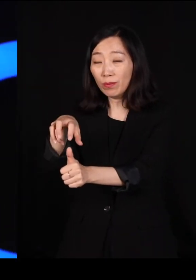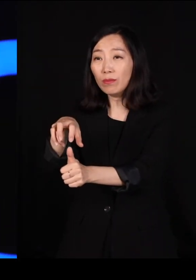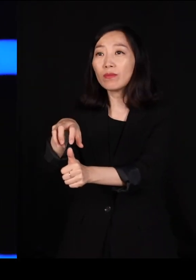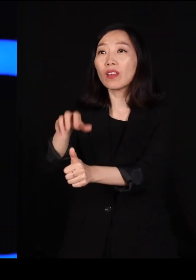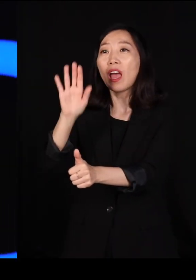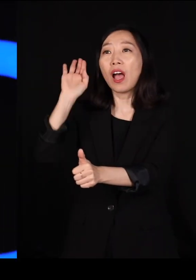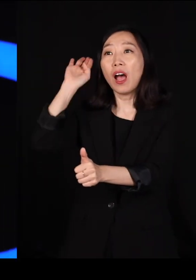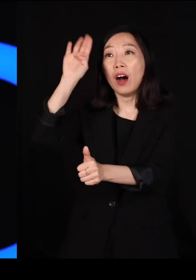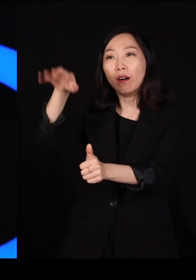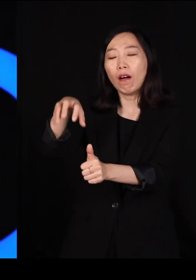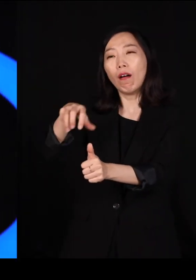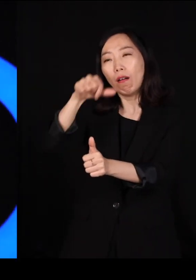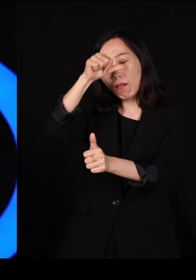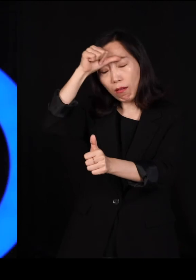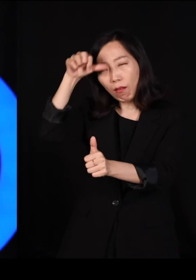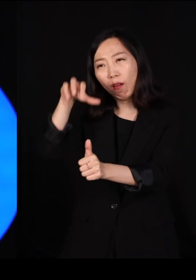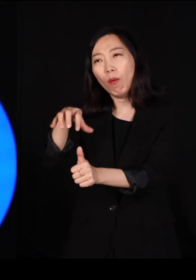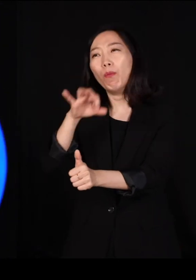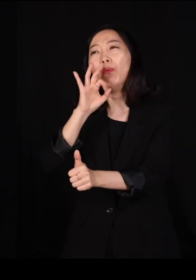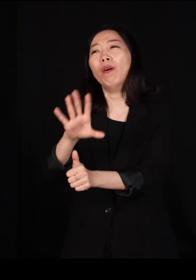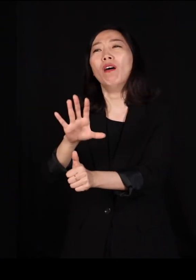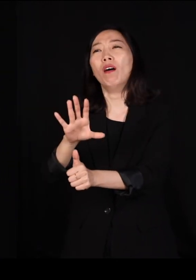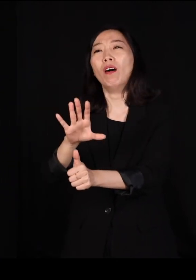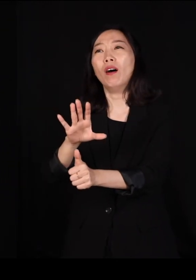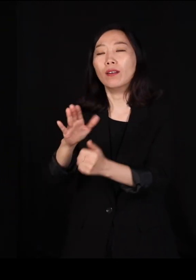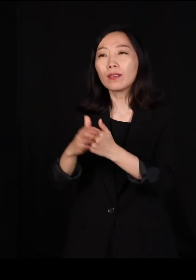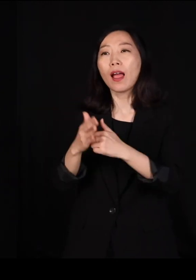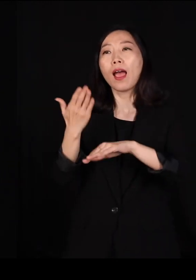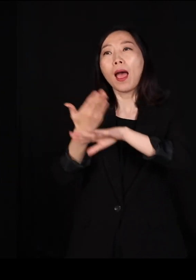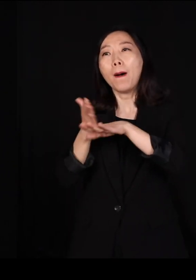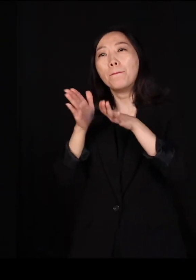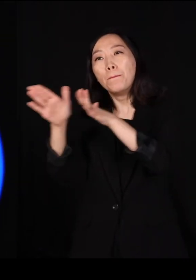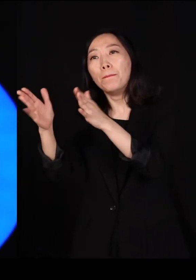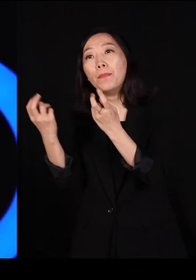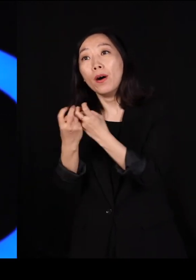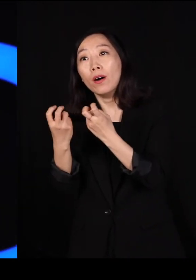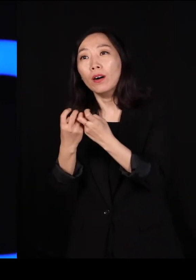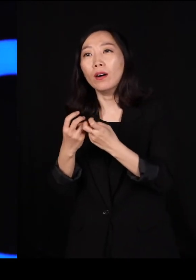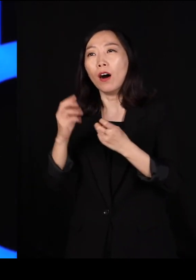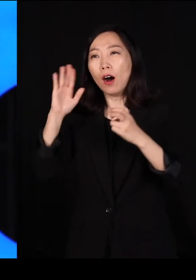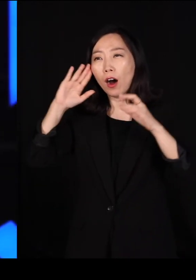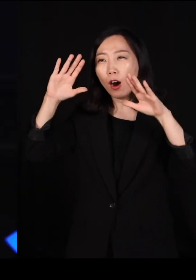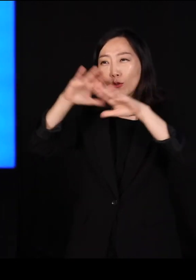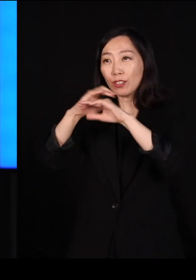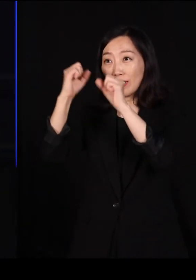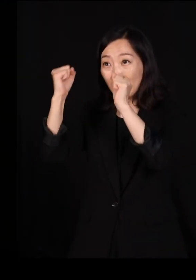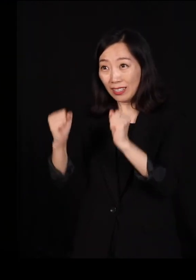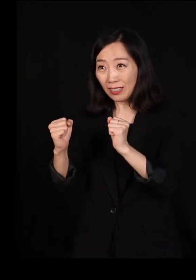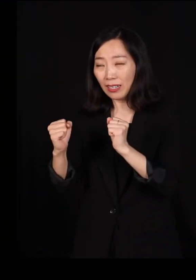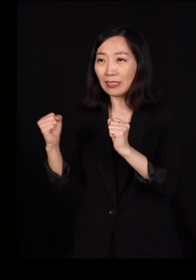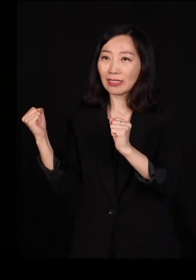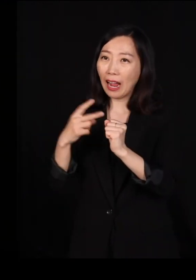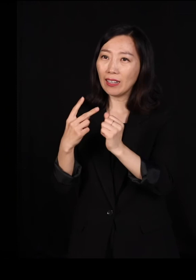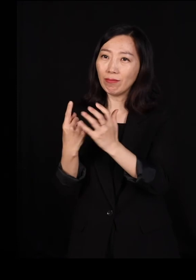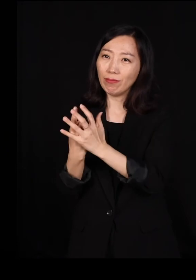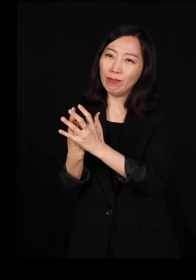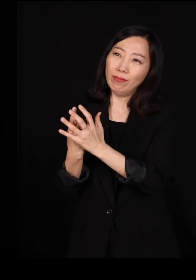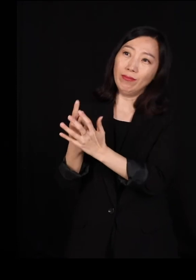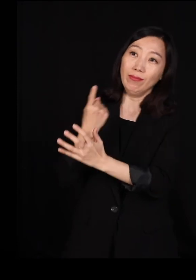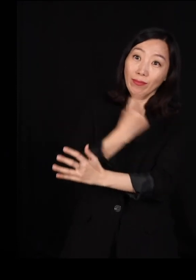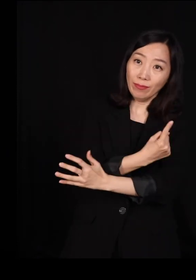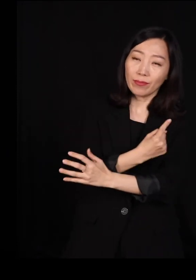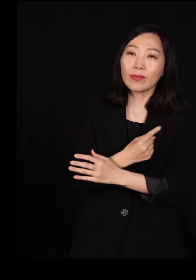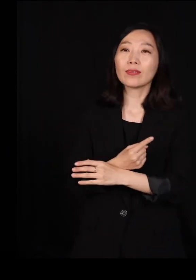힘들면 남는 게 많아요. 대안이 많아요. 그 어두운 곳에 가 있을 때 다시 꺼내가지고